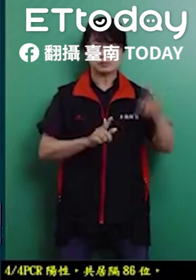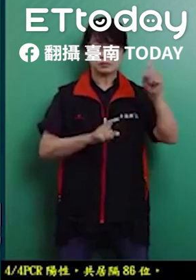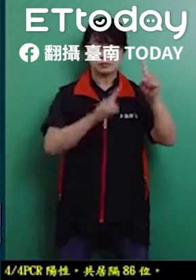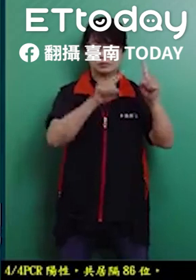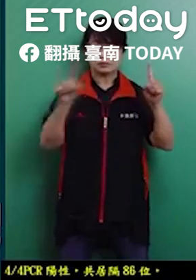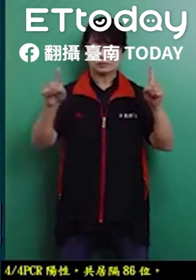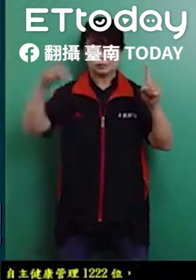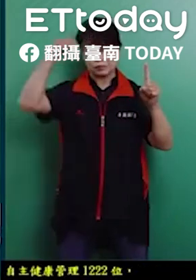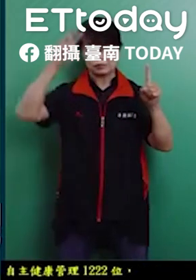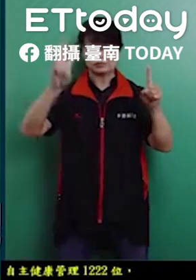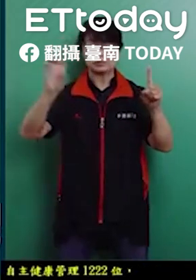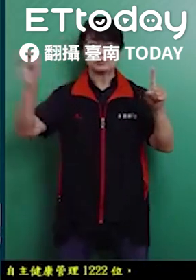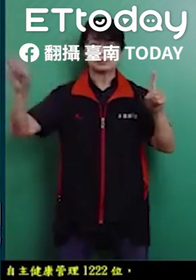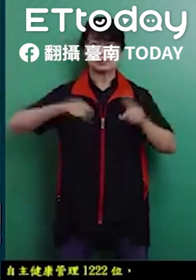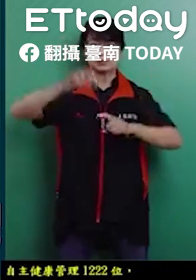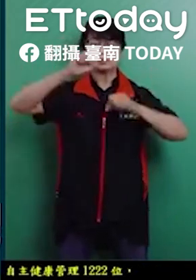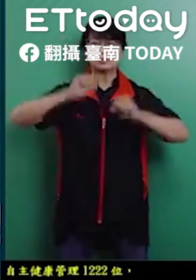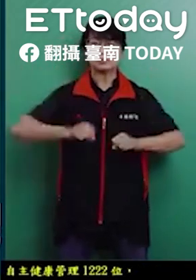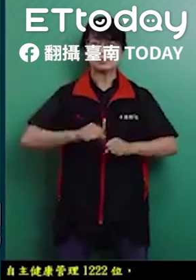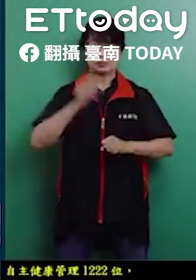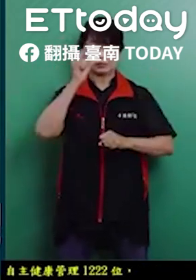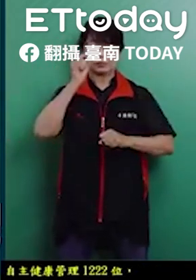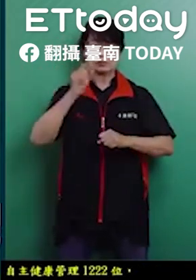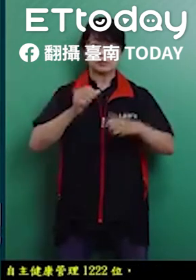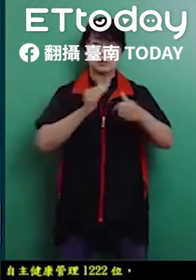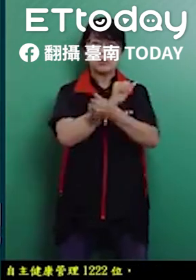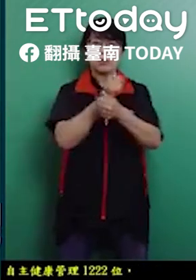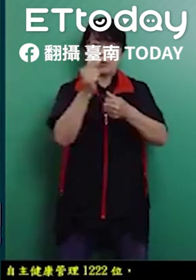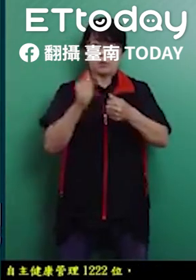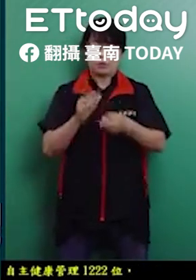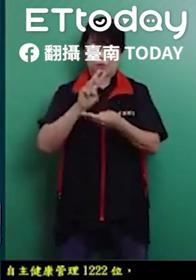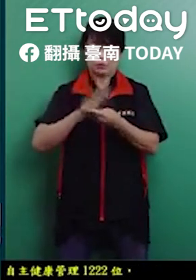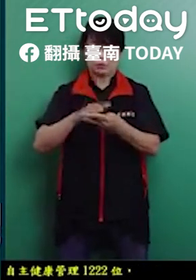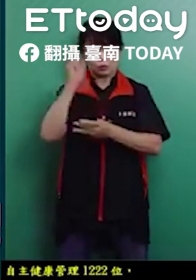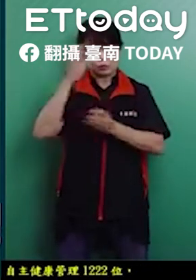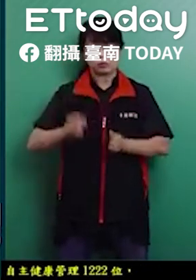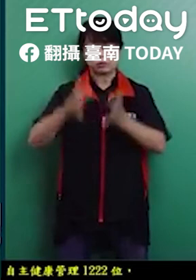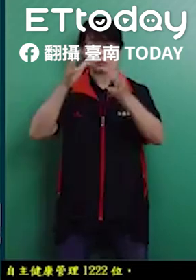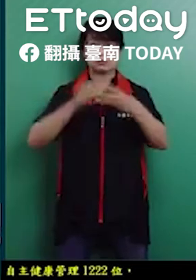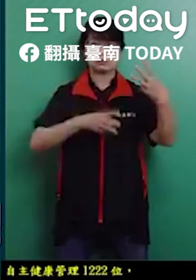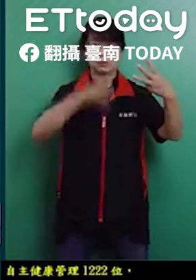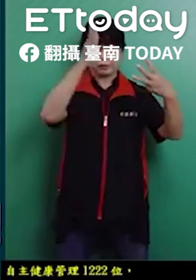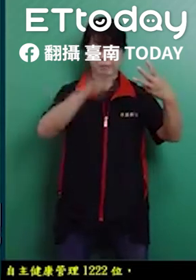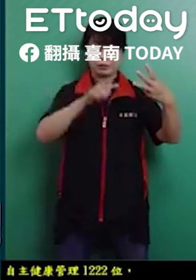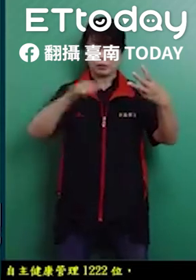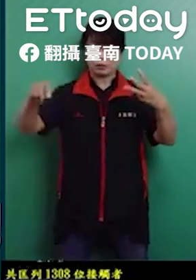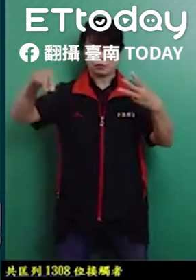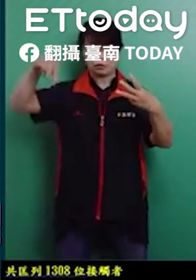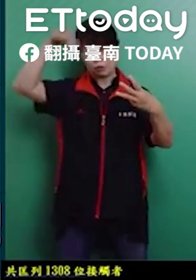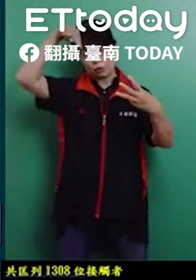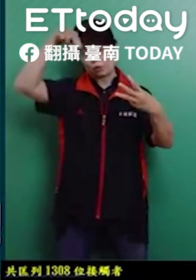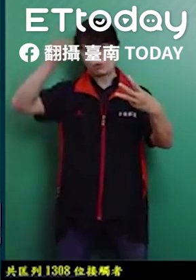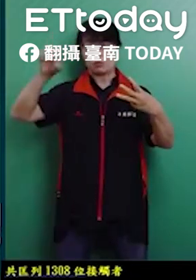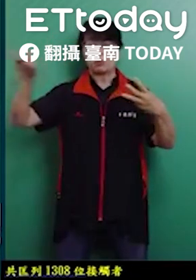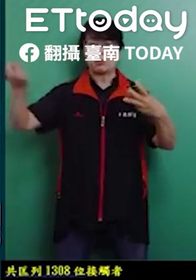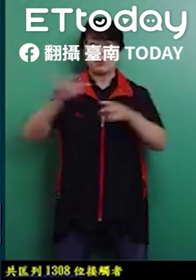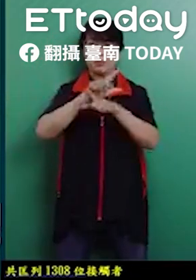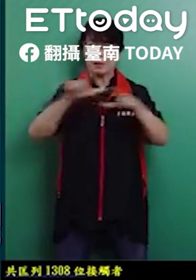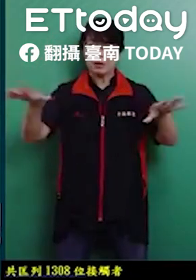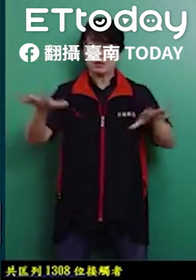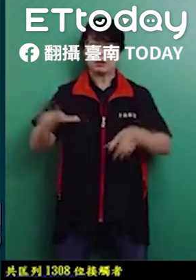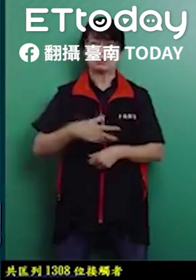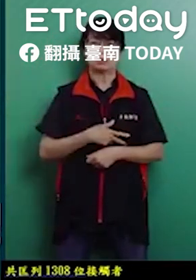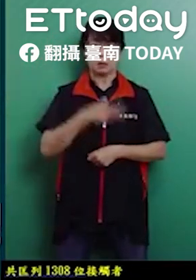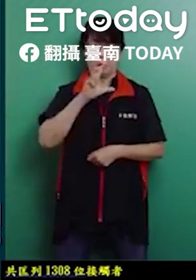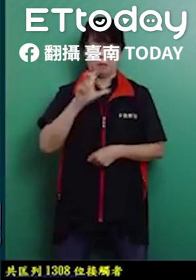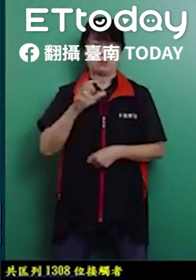到下午3点，在永康台南桂田酒店，在3点半到下午5点，在安平区的猛男